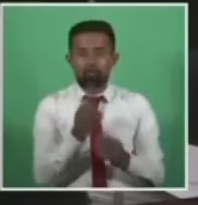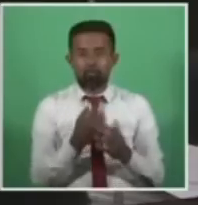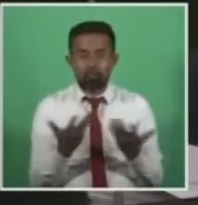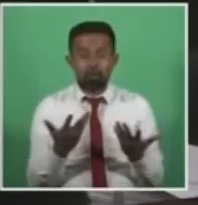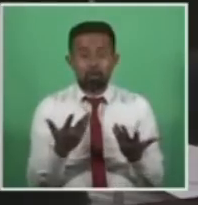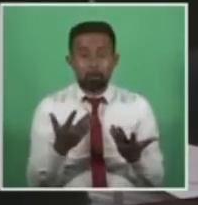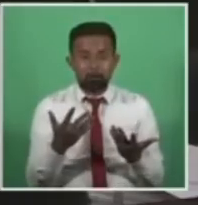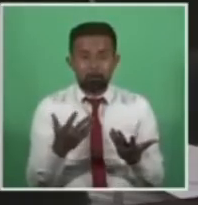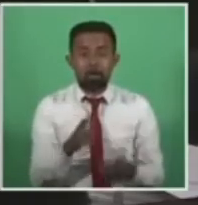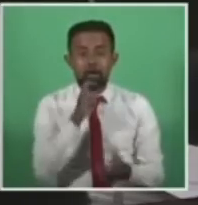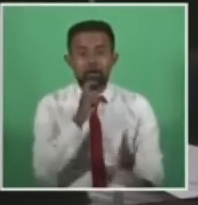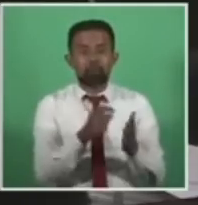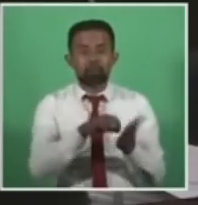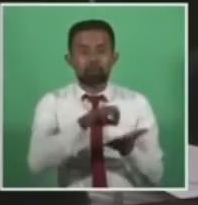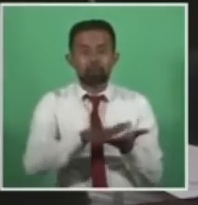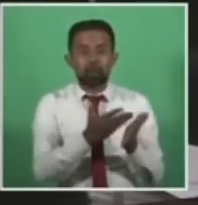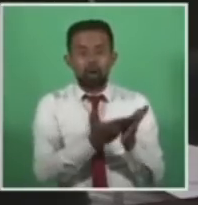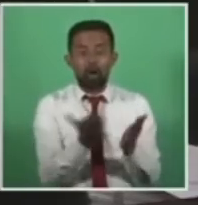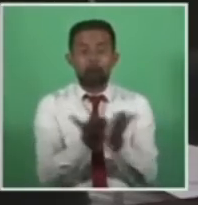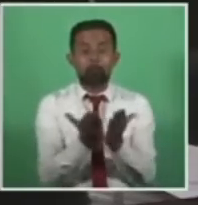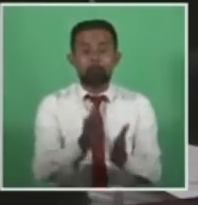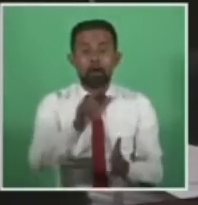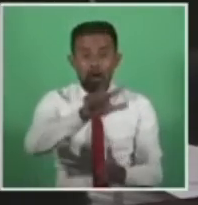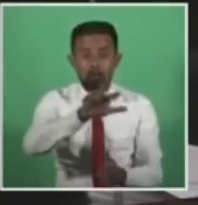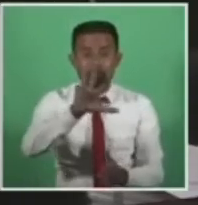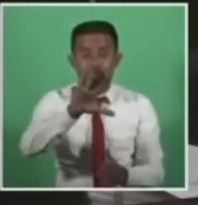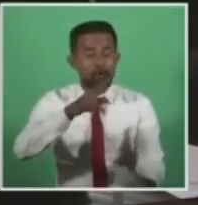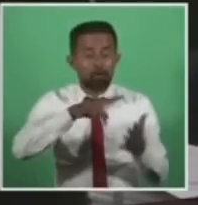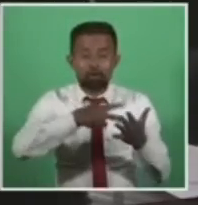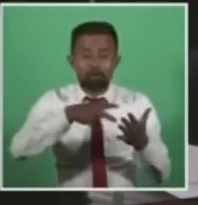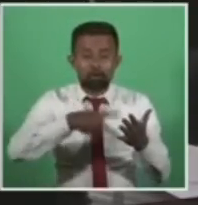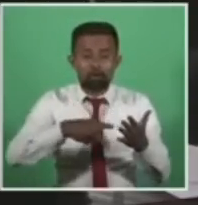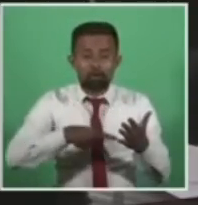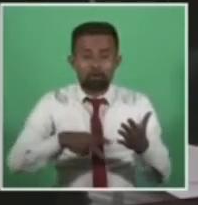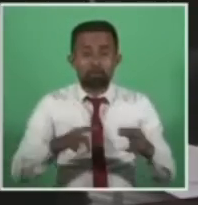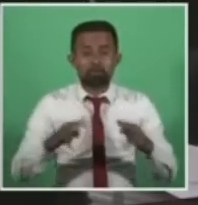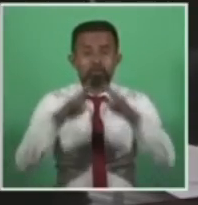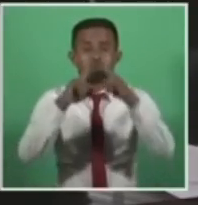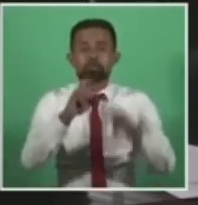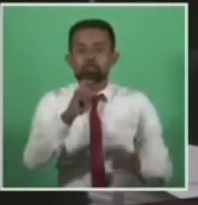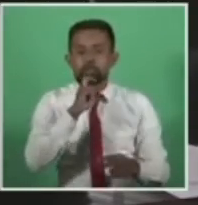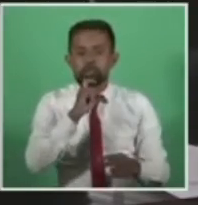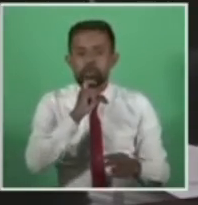බොහොම පැහැදිලිව නඩු තීන්දුවේ තියෙනවා පිටු 85ක එක කියවන්න. ශ්‍රේෂ්ඨාධිකරණයේ